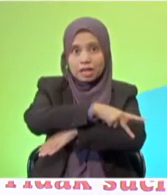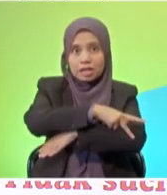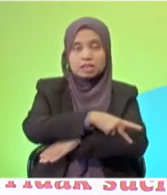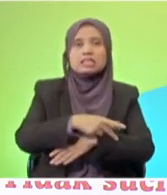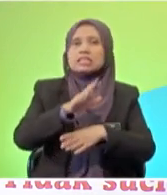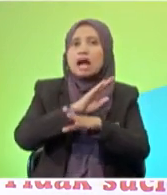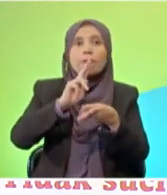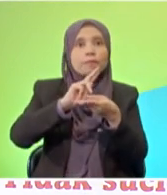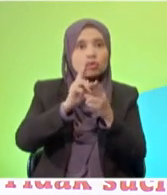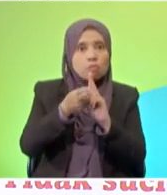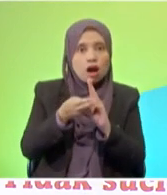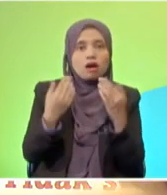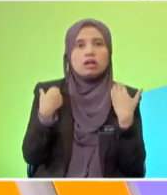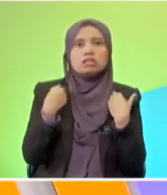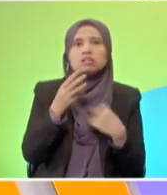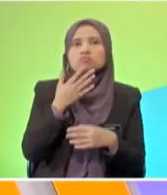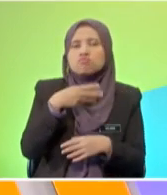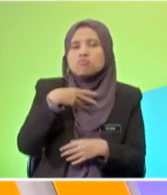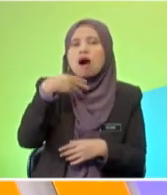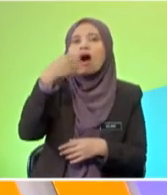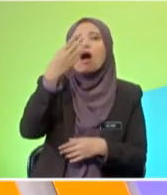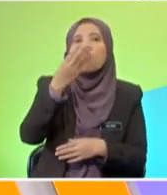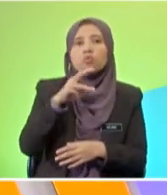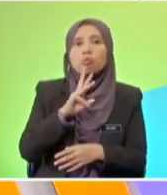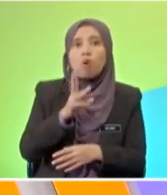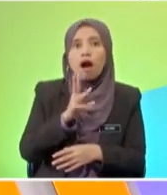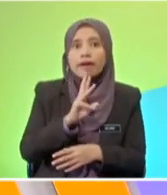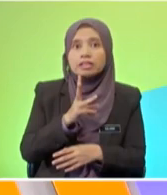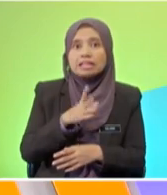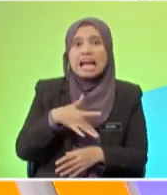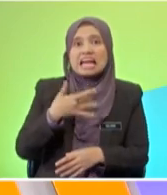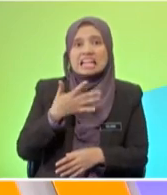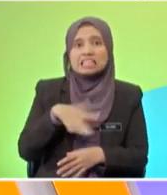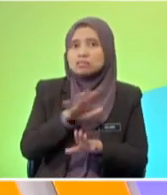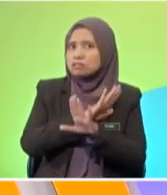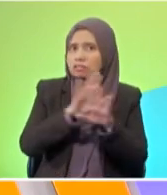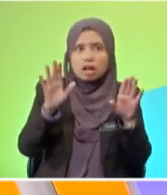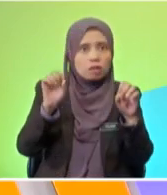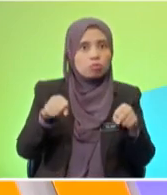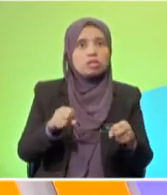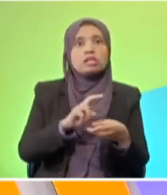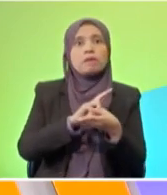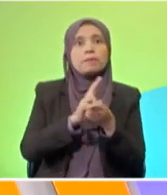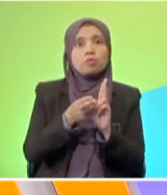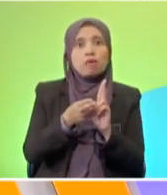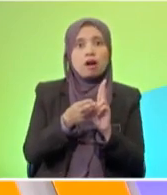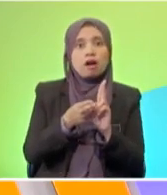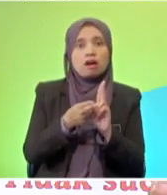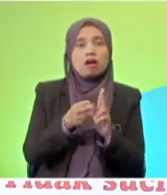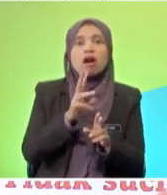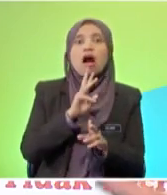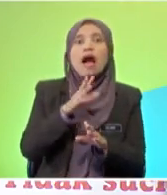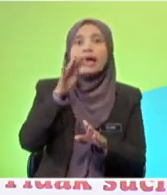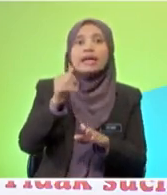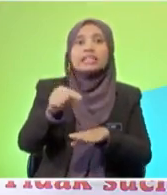baca inilah sifat bau Sifat warna dan juga sifat Rasa dia tidak boleh berubah ingat ya air yang